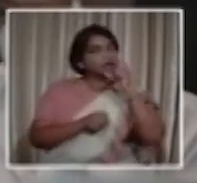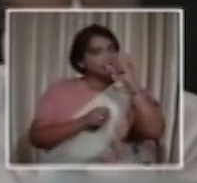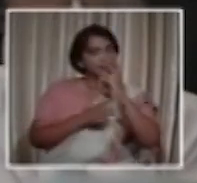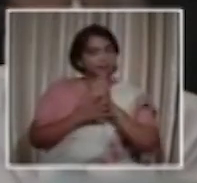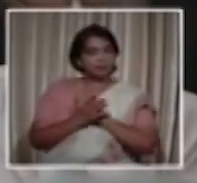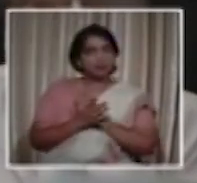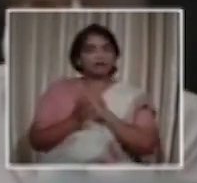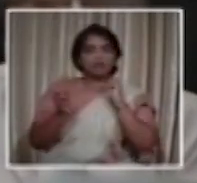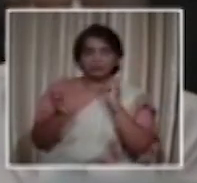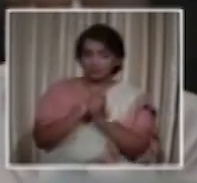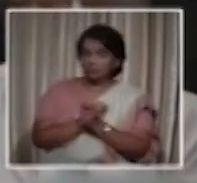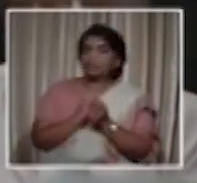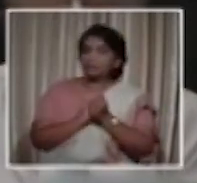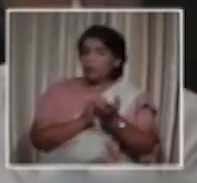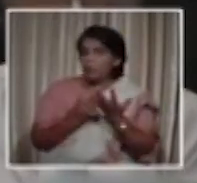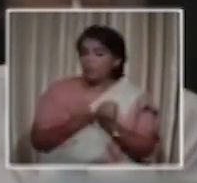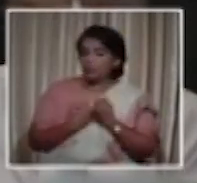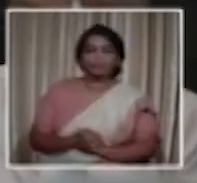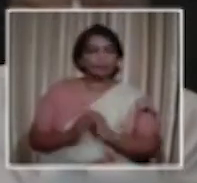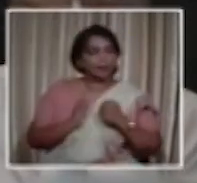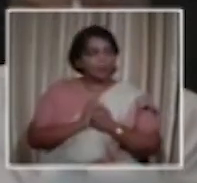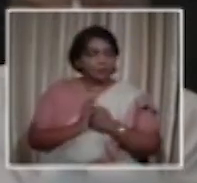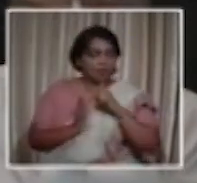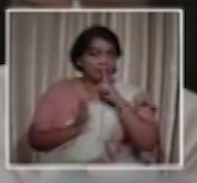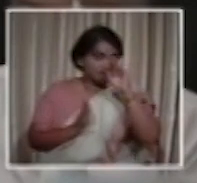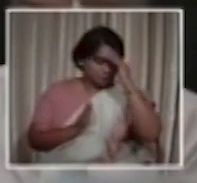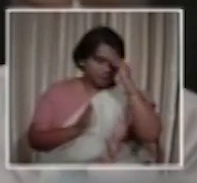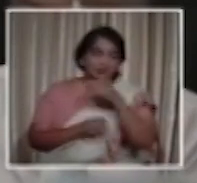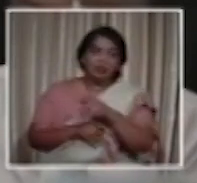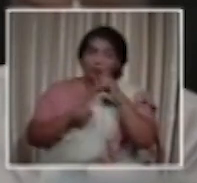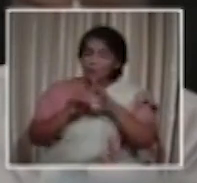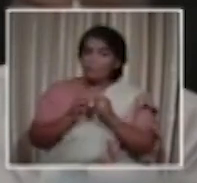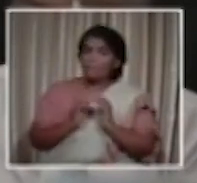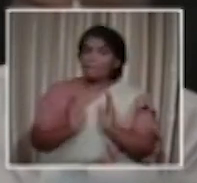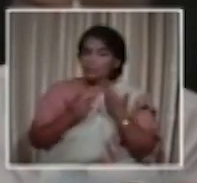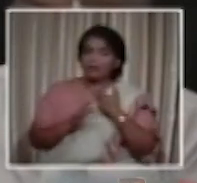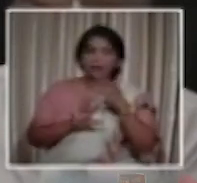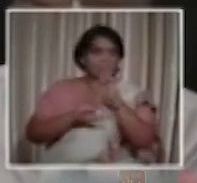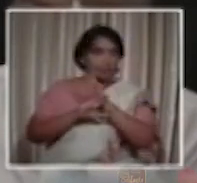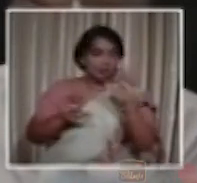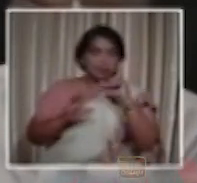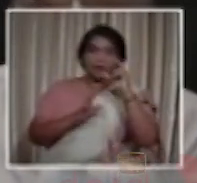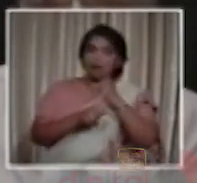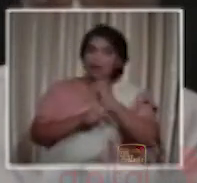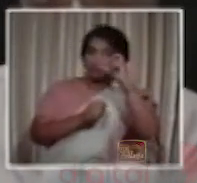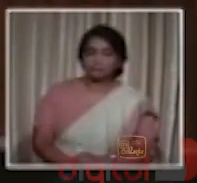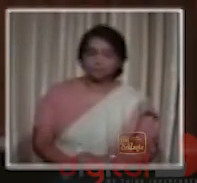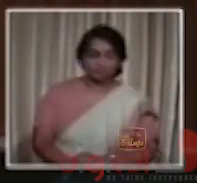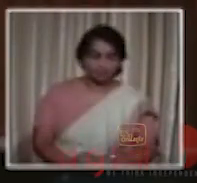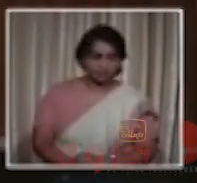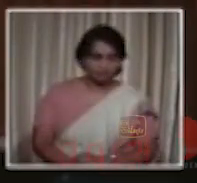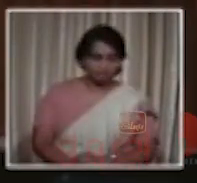ව්‍යවස්ථා සංශෝධනයක් ඇති විය යුතුයි මා විශ්වාස කරනවා. ඒ ආරම්භක පියවරක් ලෙස 19 වෙනි ආණ්ඩුක්‍රම ව්‍යවස්ථා